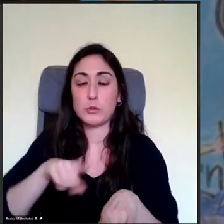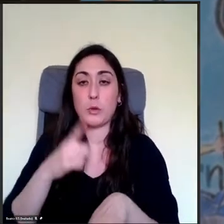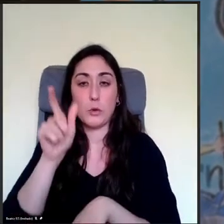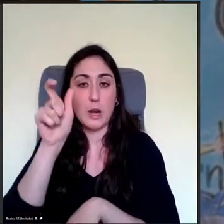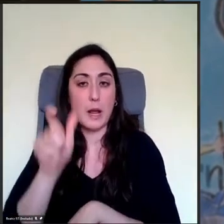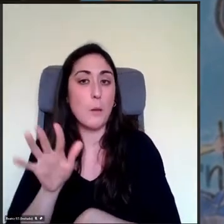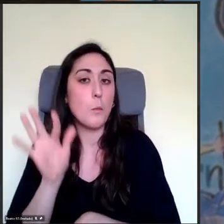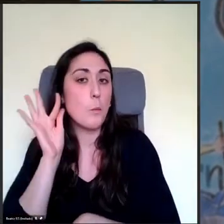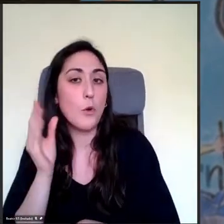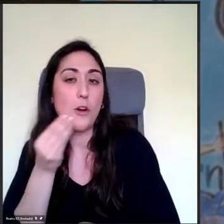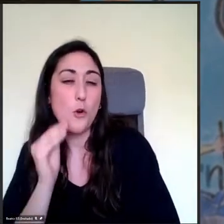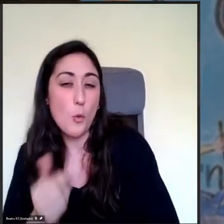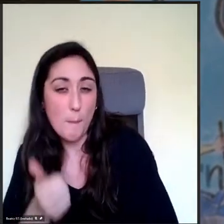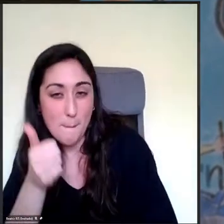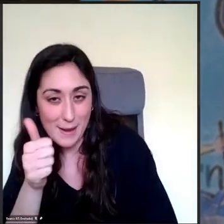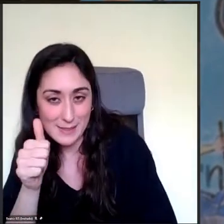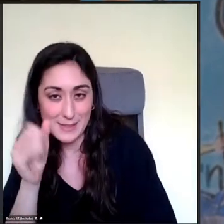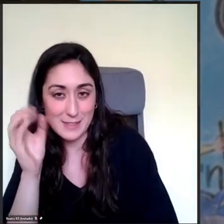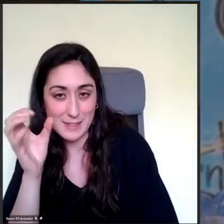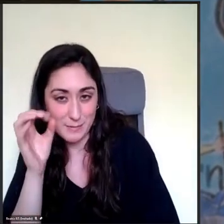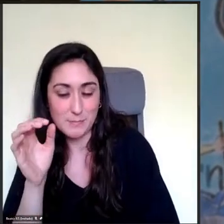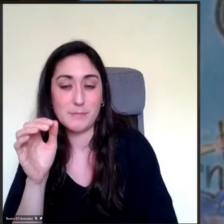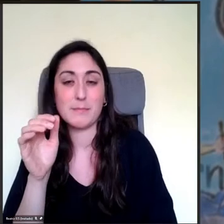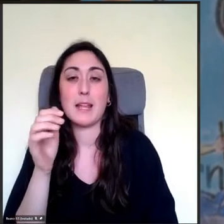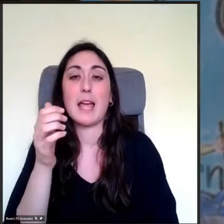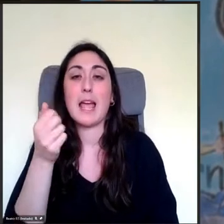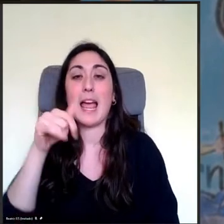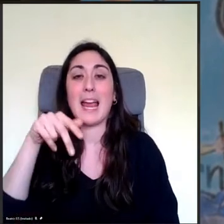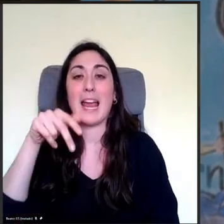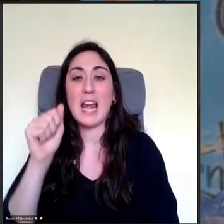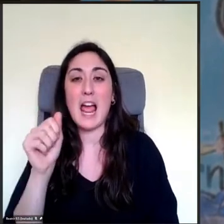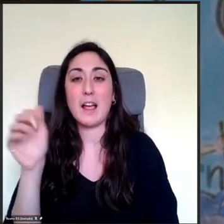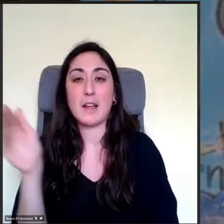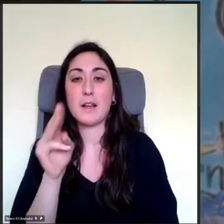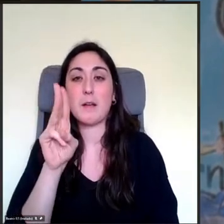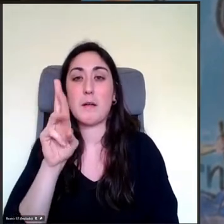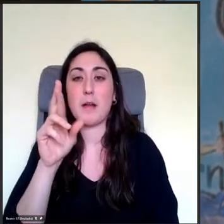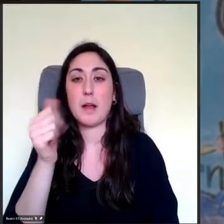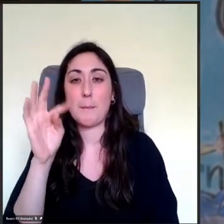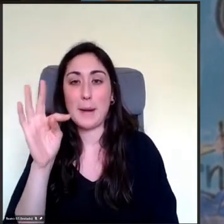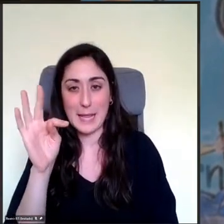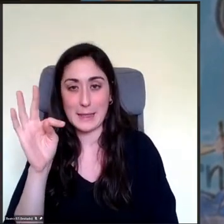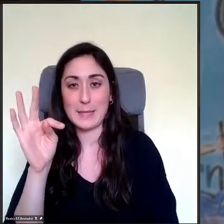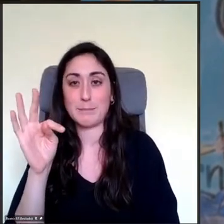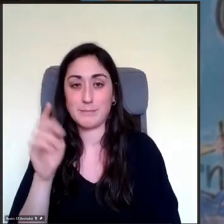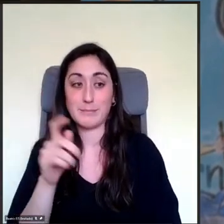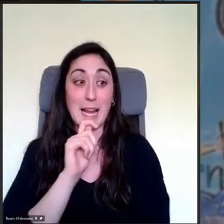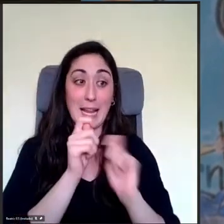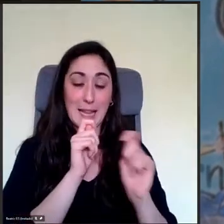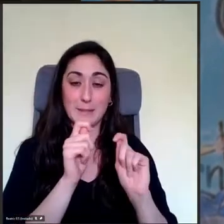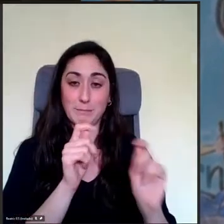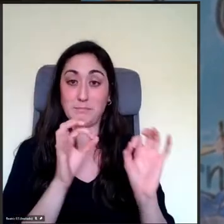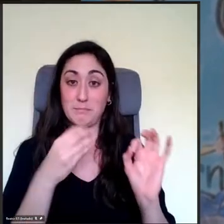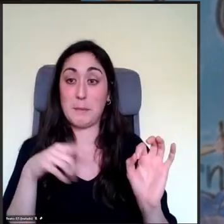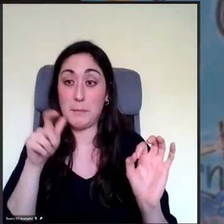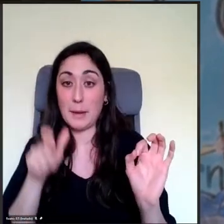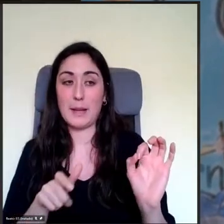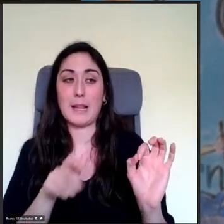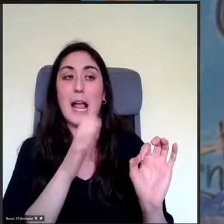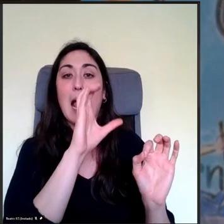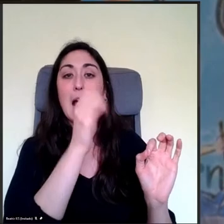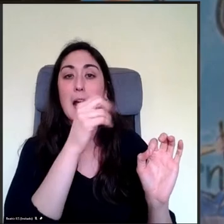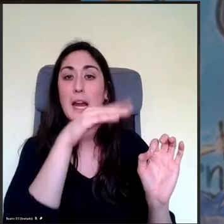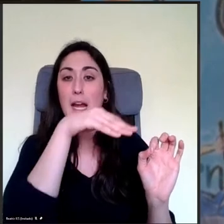joves d'aquest congrés, la Elna Prat, que va ser la noia que va entrevistar a la Carme Artigas, doncs ella deia que